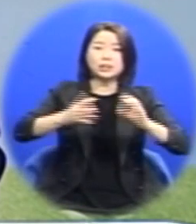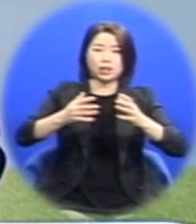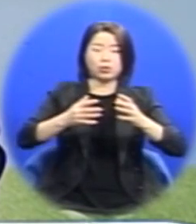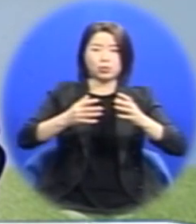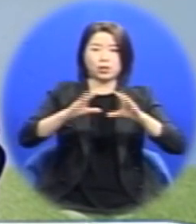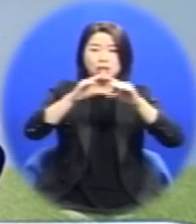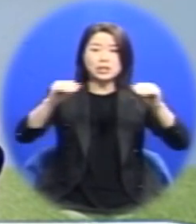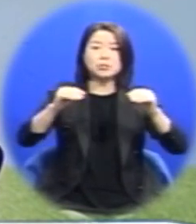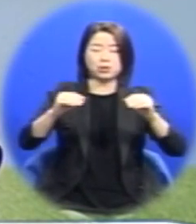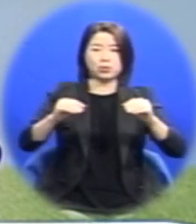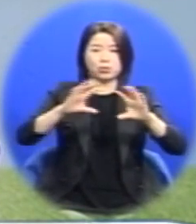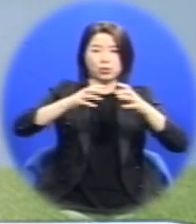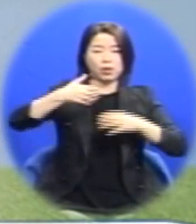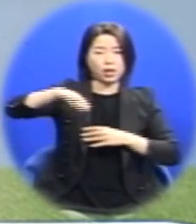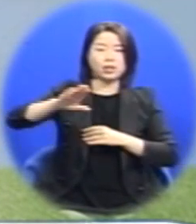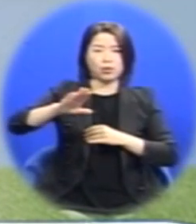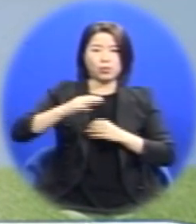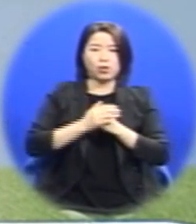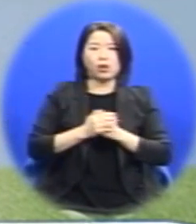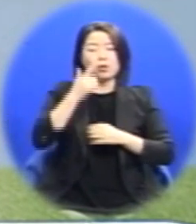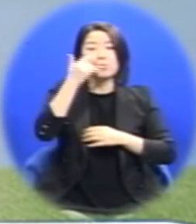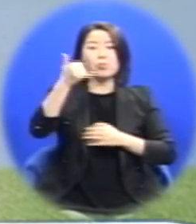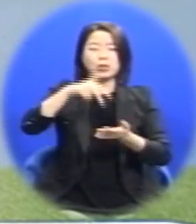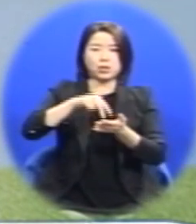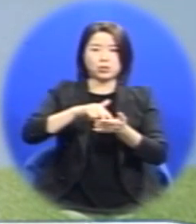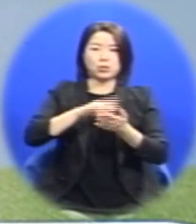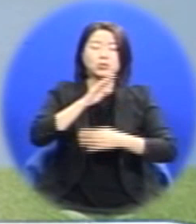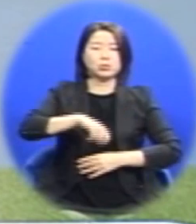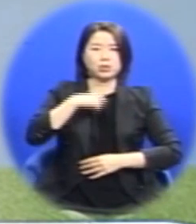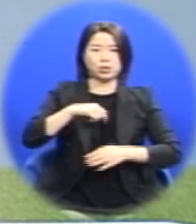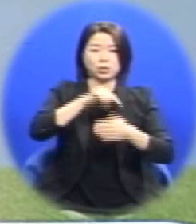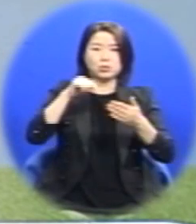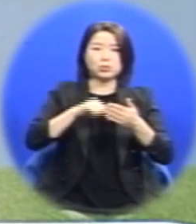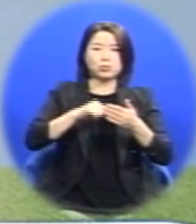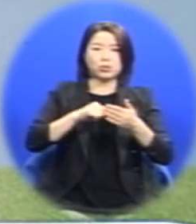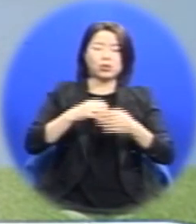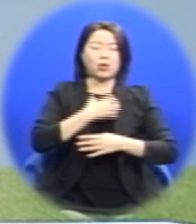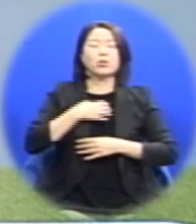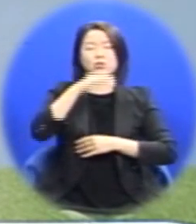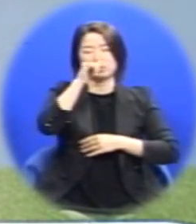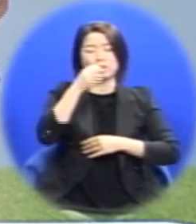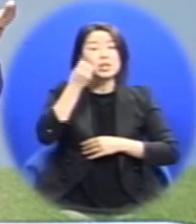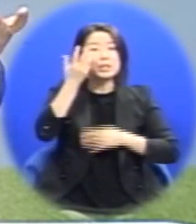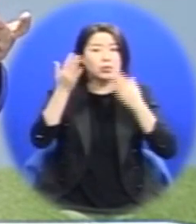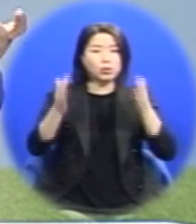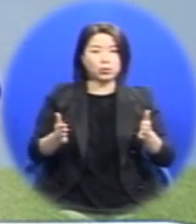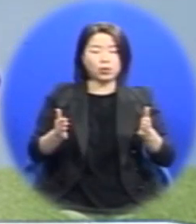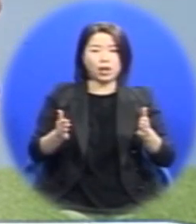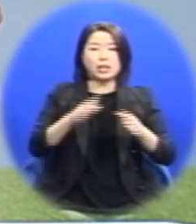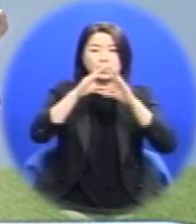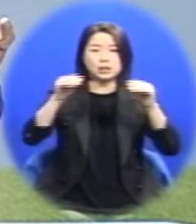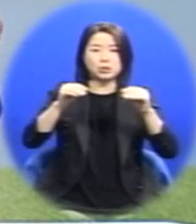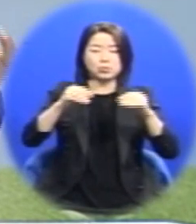가게 됐다는 겁니다. 부모로서 마음에 솔직히 걱정스럽더라. 3개월 동안이나 그 이집트에 가서